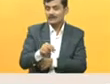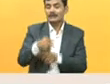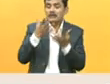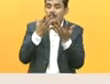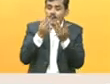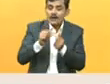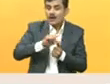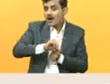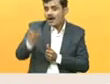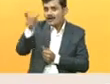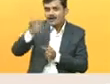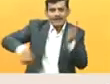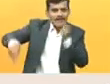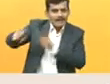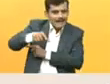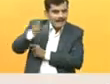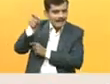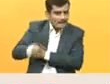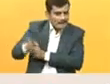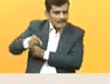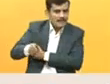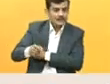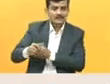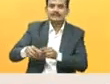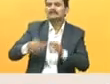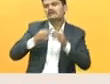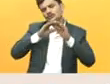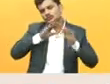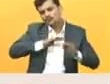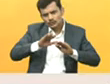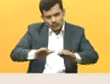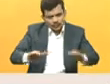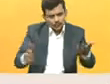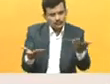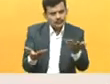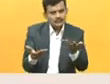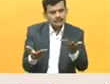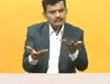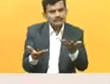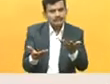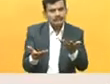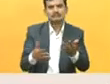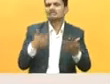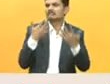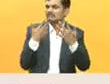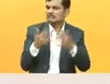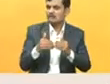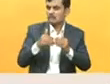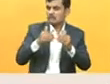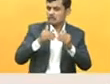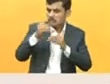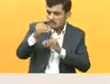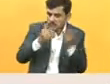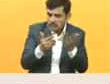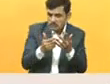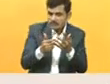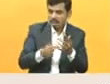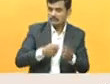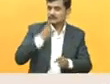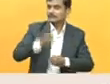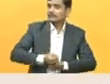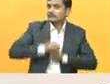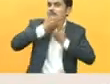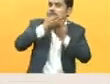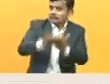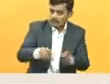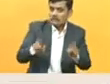every person, man, woman and child inhabiting in this great land irrespective of race, caste,